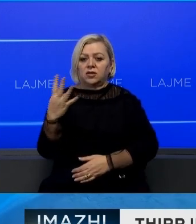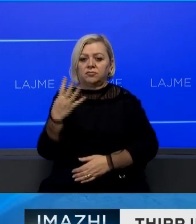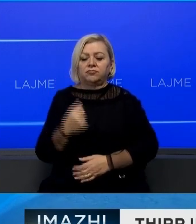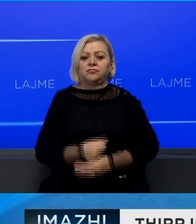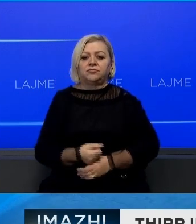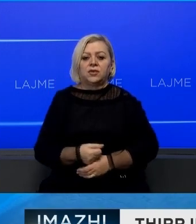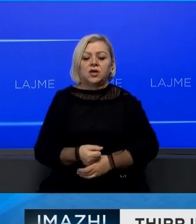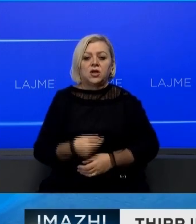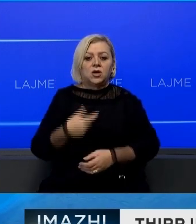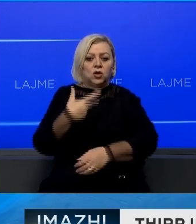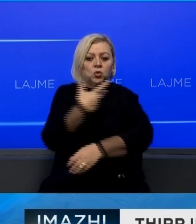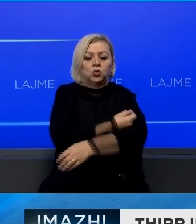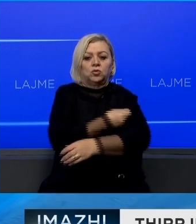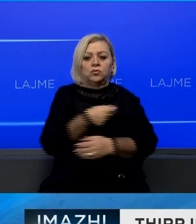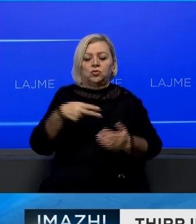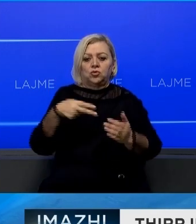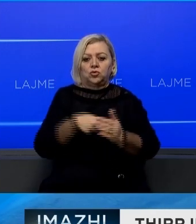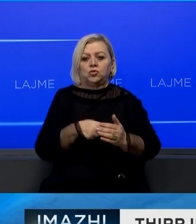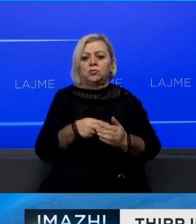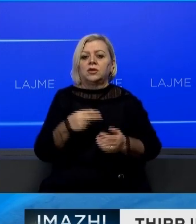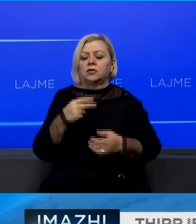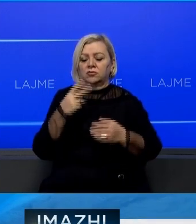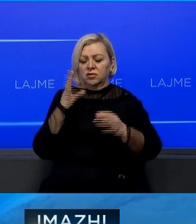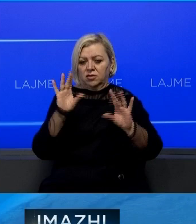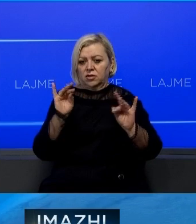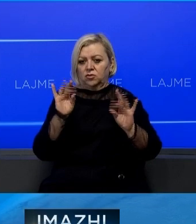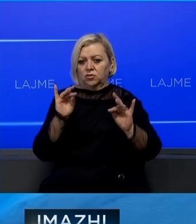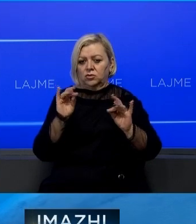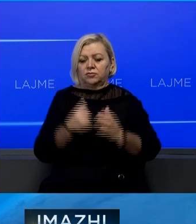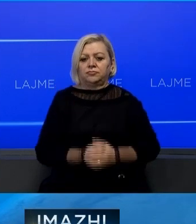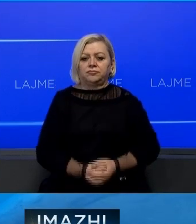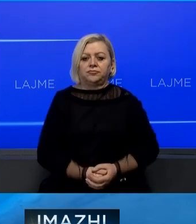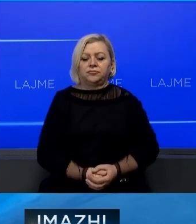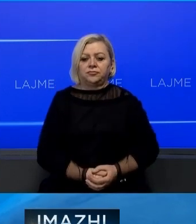dhënë 2006 doza të vaksinës.